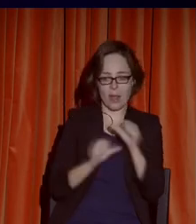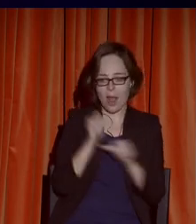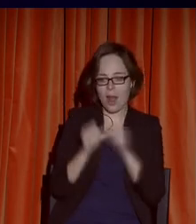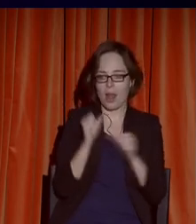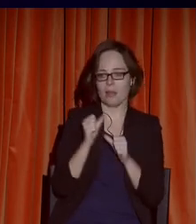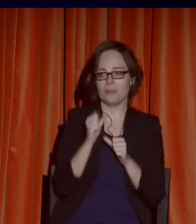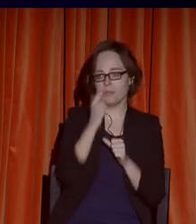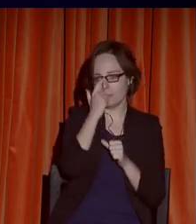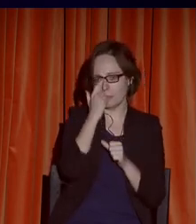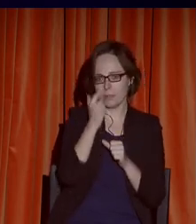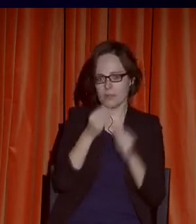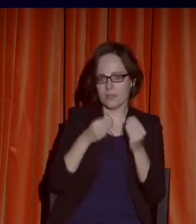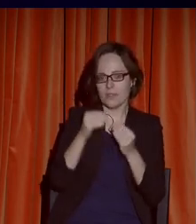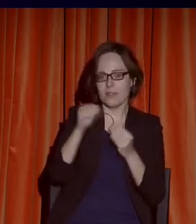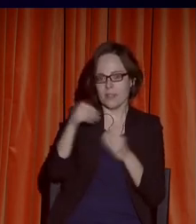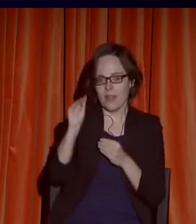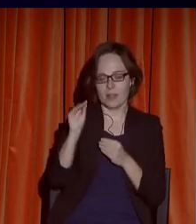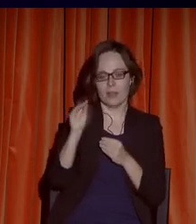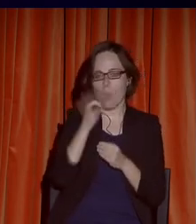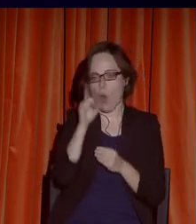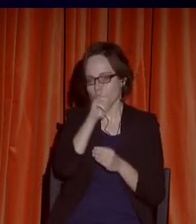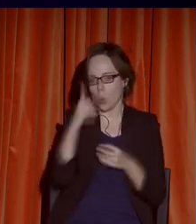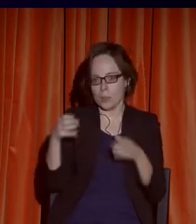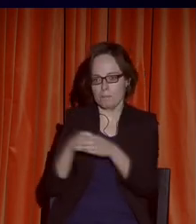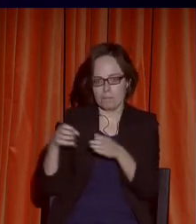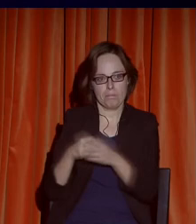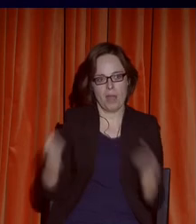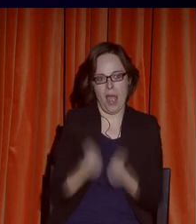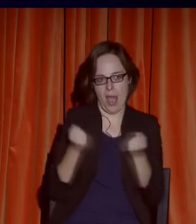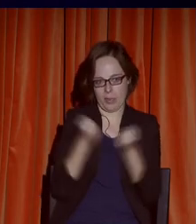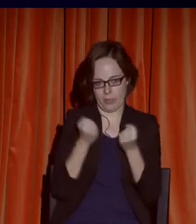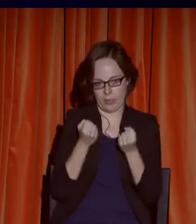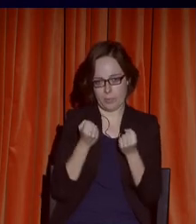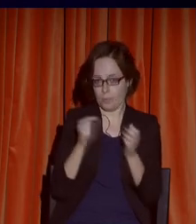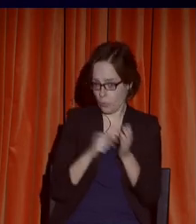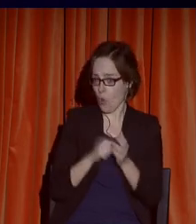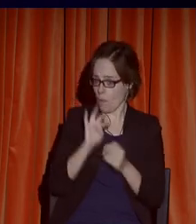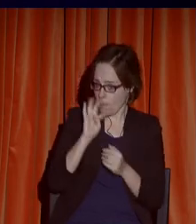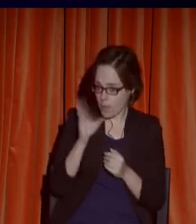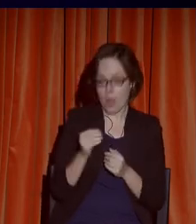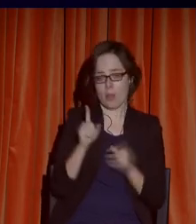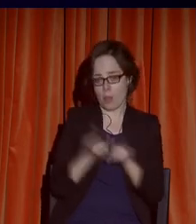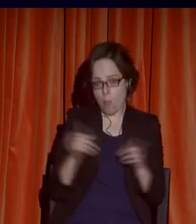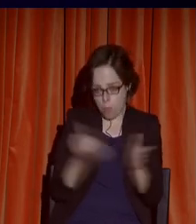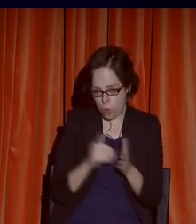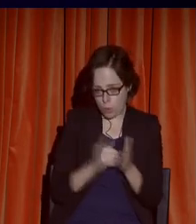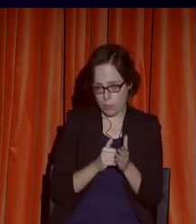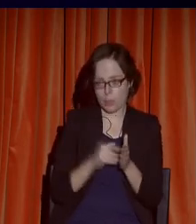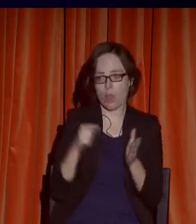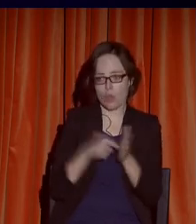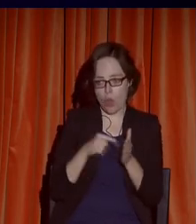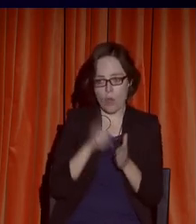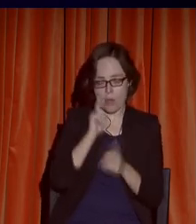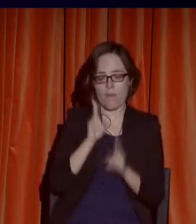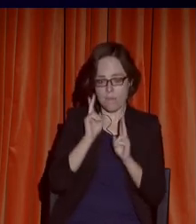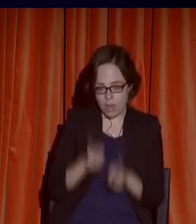w bardzo dużo form aktywności młodych ludzi. I to jest bardzo piękne, to jest bardzo potrzebne. To faktycznie